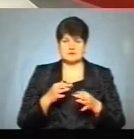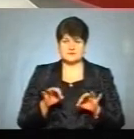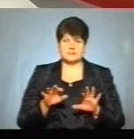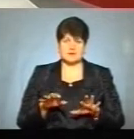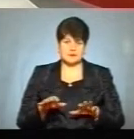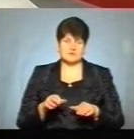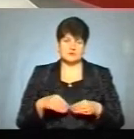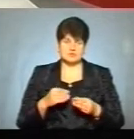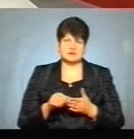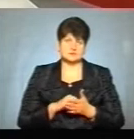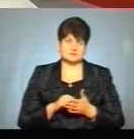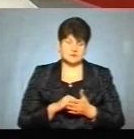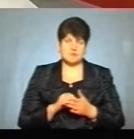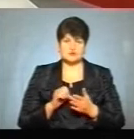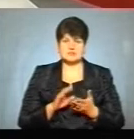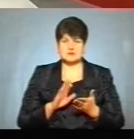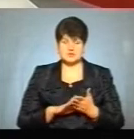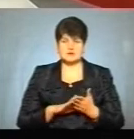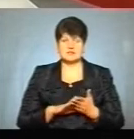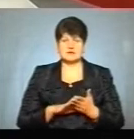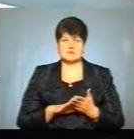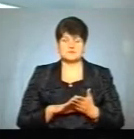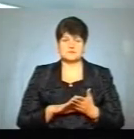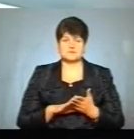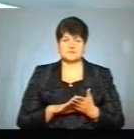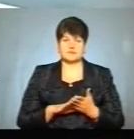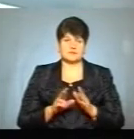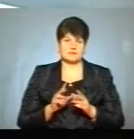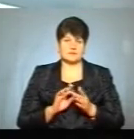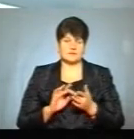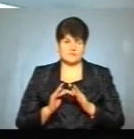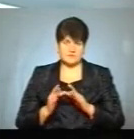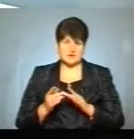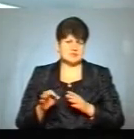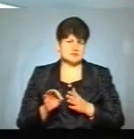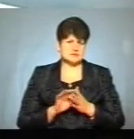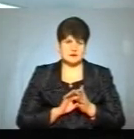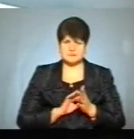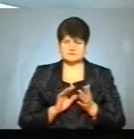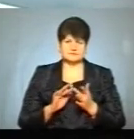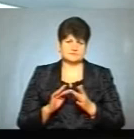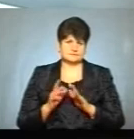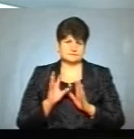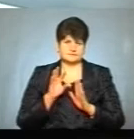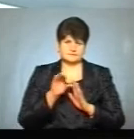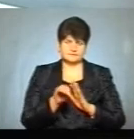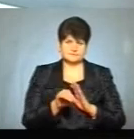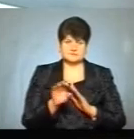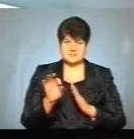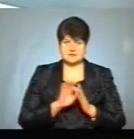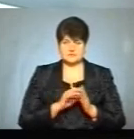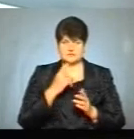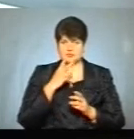як на паперових носіях, так і зареєструвати свої вакансії в електронному кабінеті. Ці вакансії зразу в електронну базу даних носяться, вони є актуальними по всій